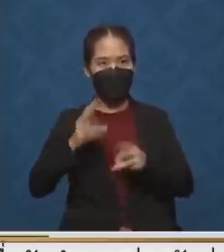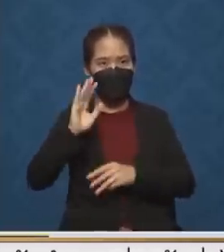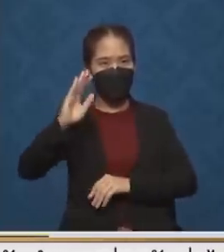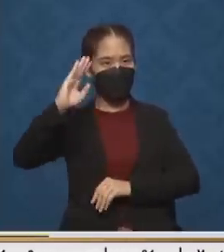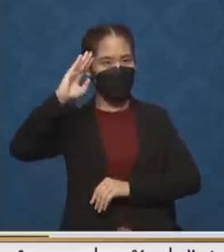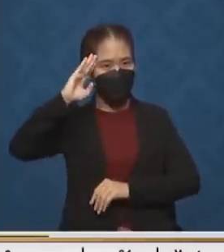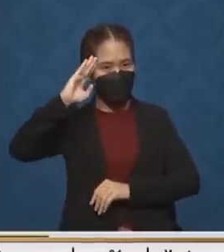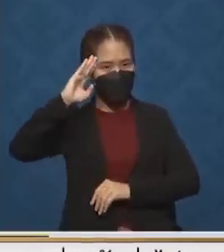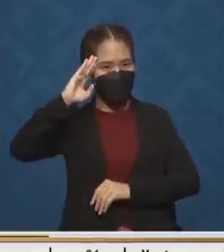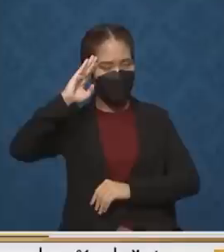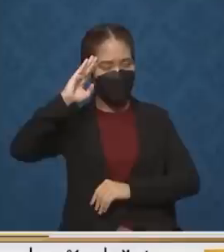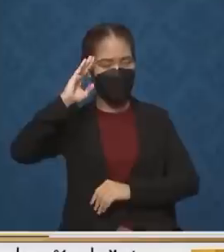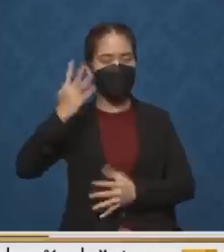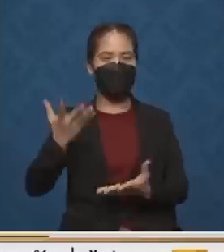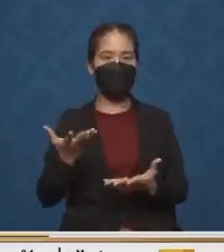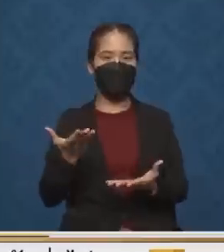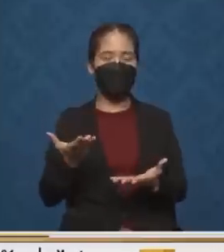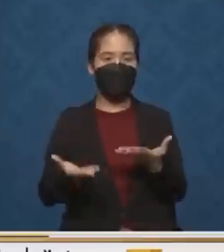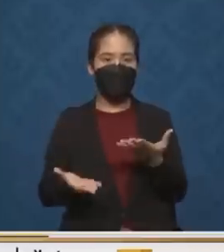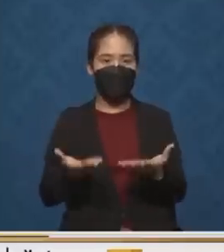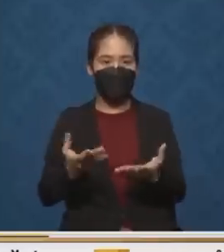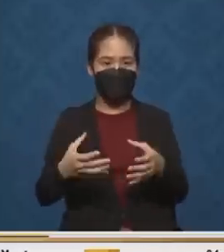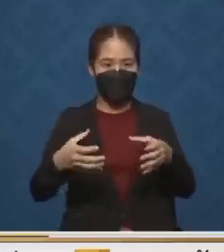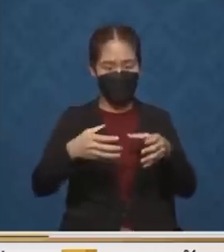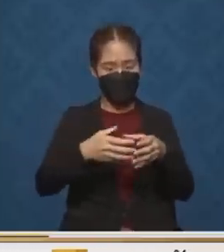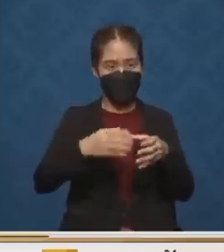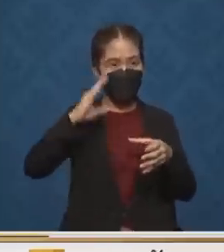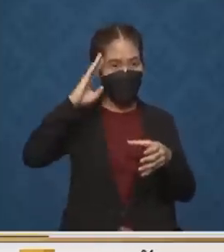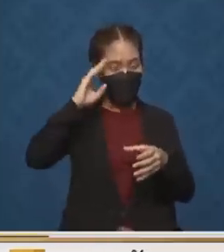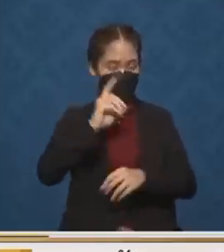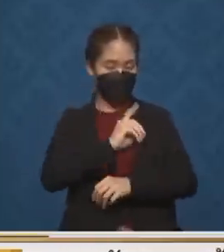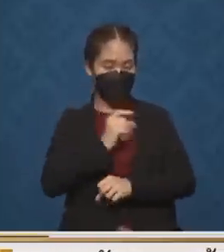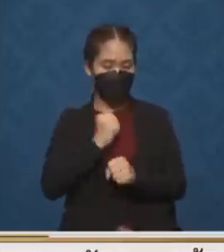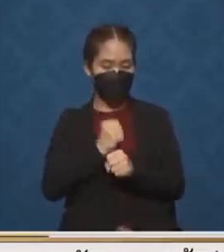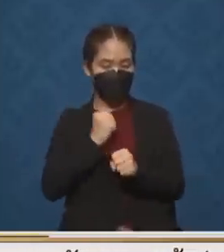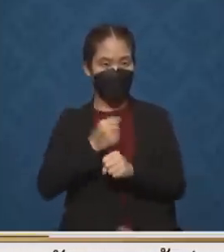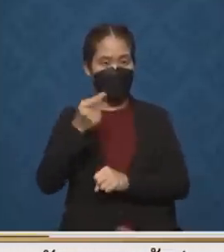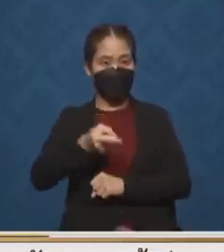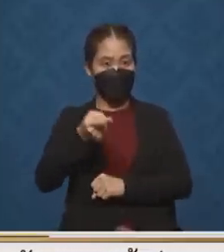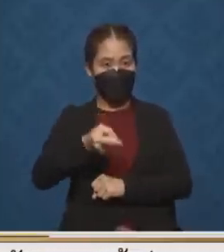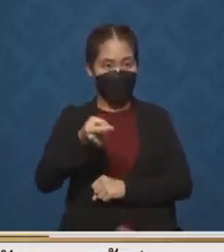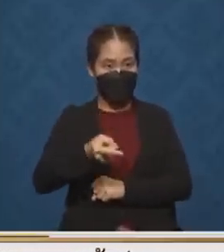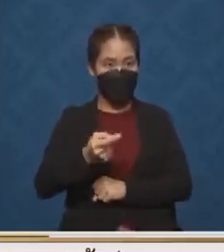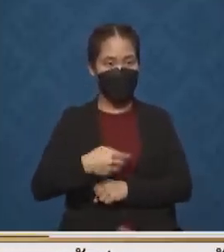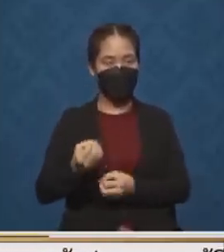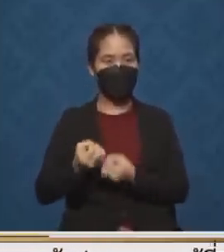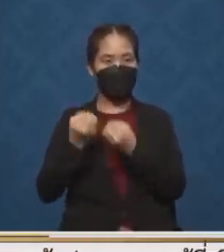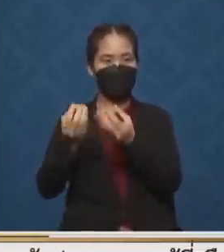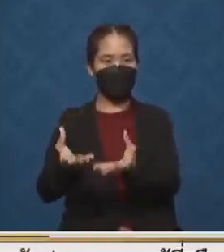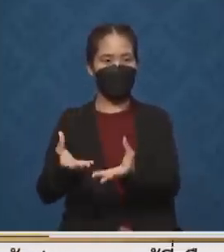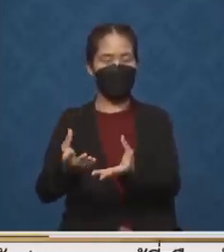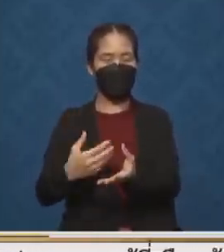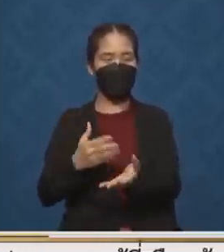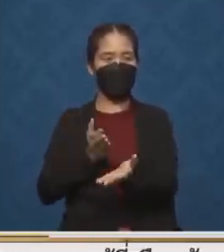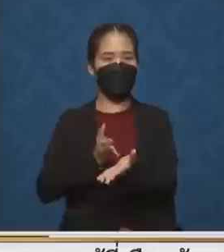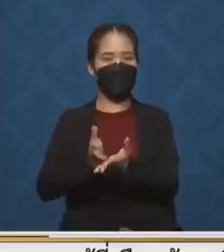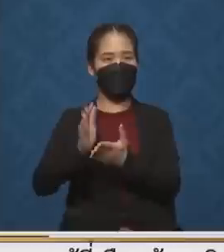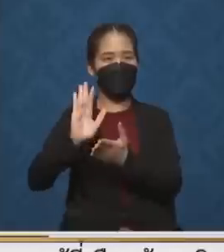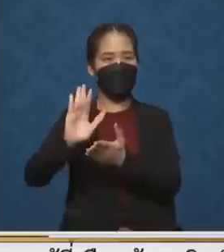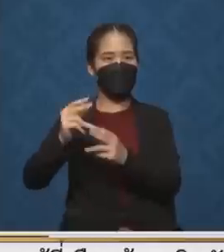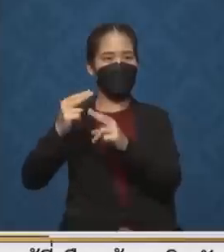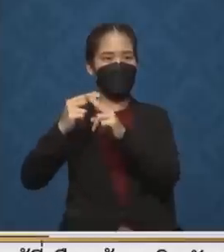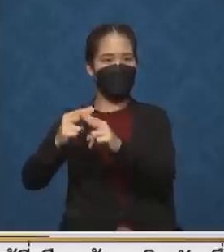ัพเดิมจากทางกองทัพที่ปฏิบัิการหนาที่กัอยู่ก็ส่งต่อมาให้หน่วยงานในฝากฝ่ายของเอกชน